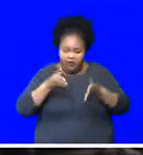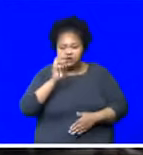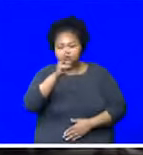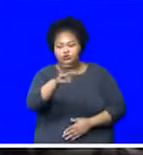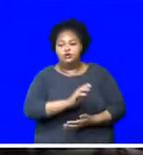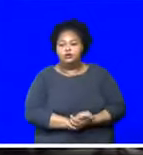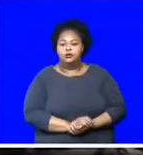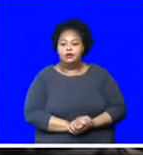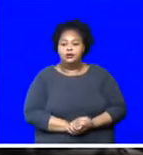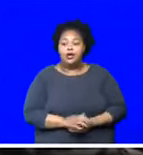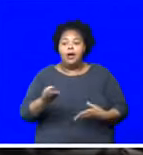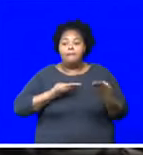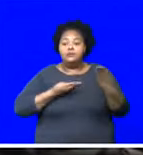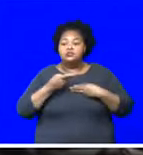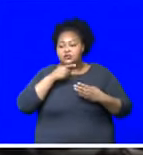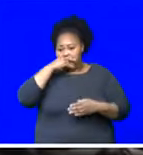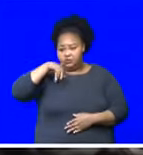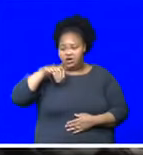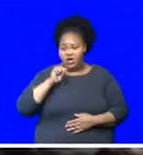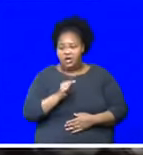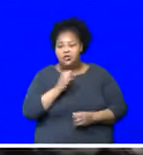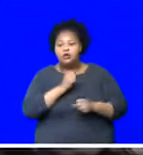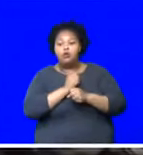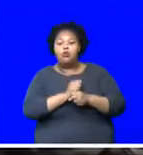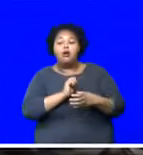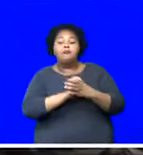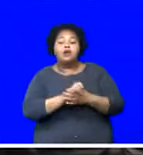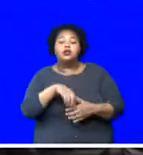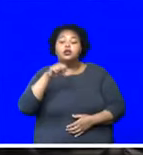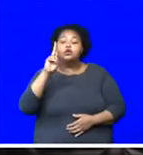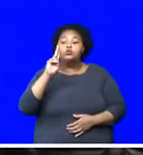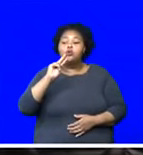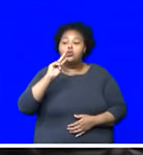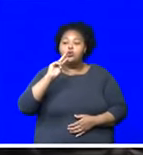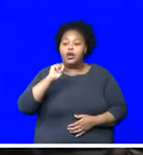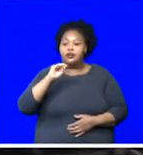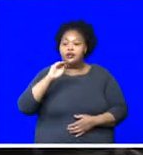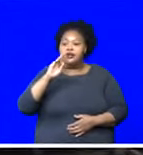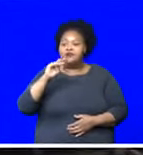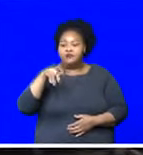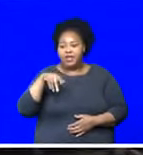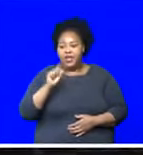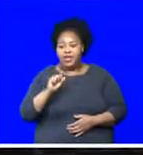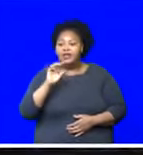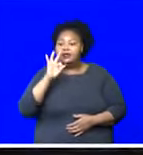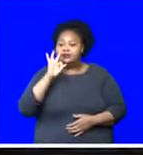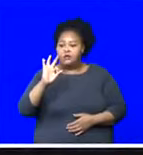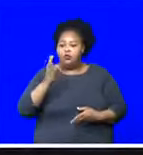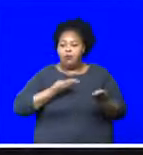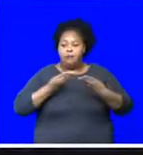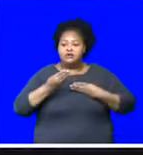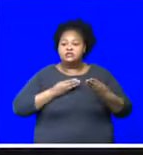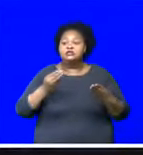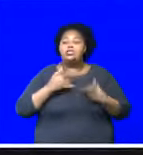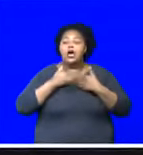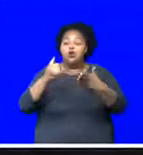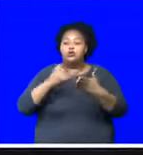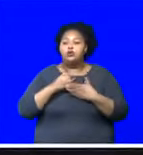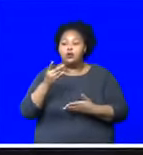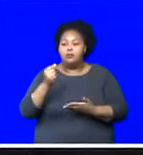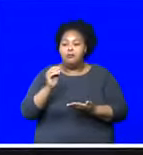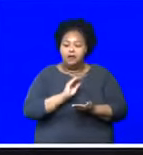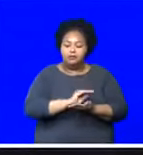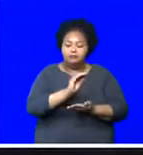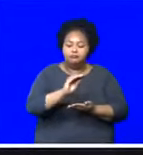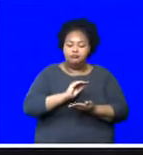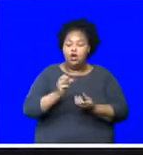Inkampani ye-Junior Achievement ngekubambisana ne-UNFPA ihlomelise tingabane letintsathu ngemali engu 10,000